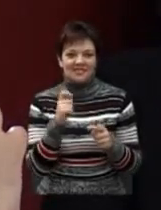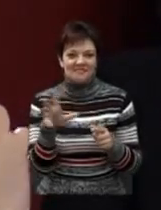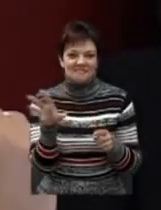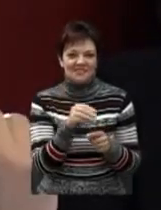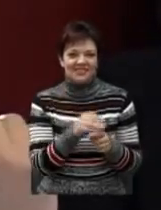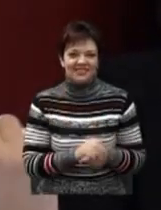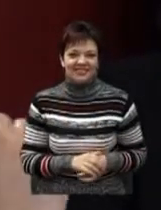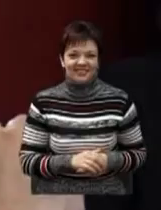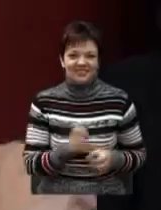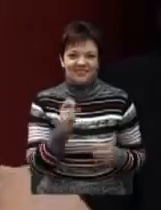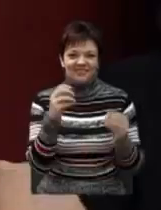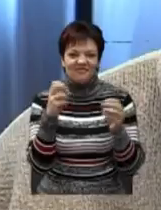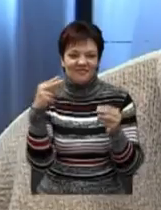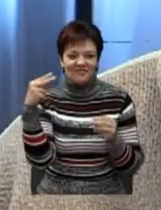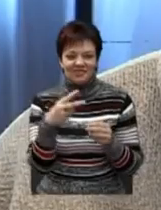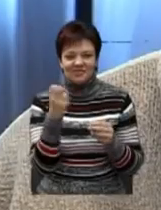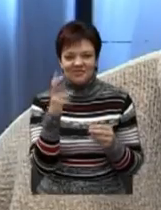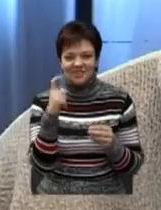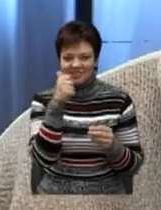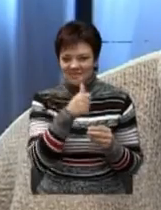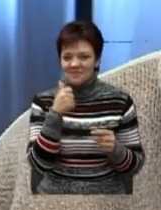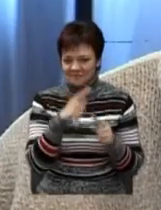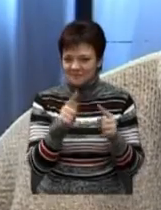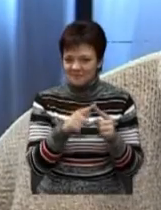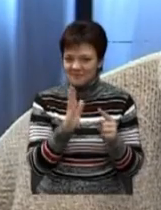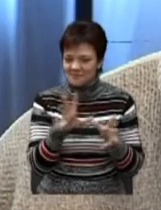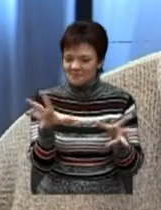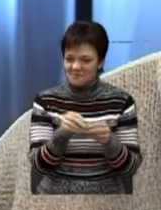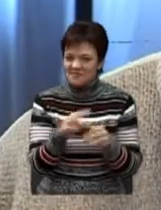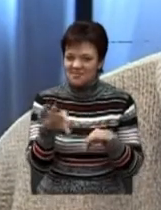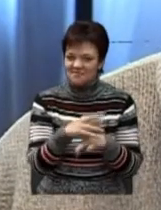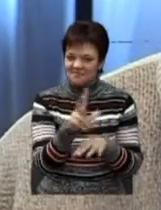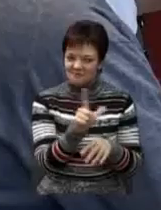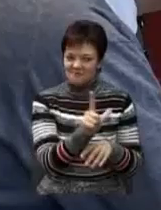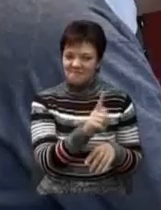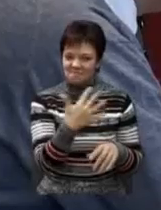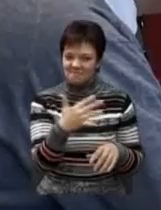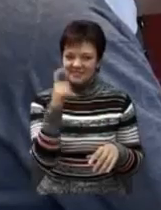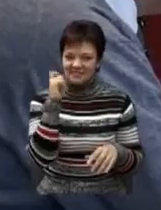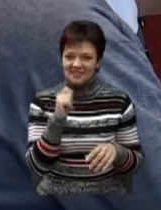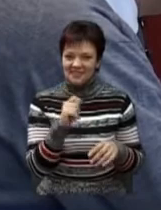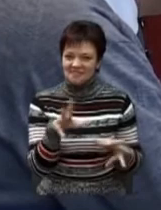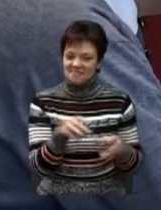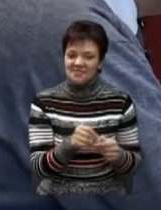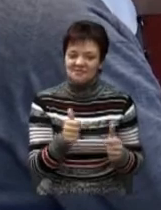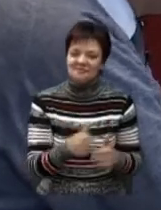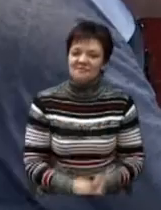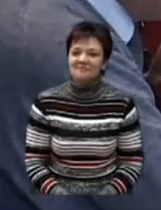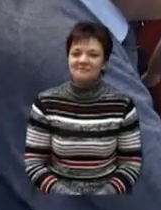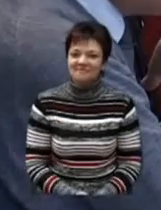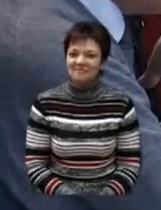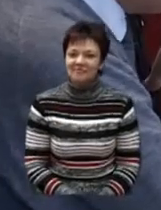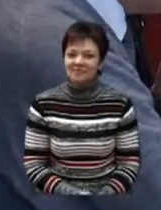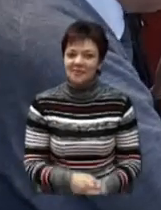Когда? В 2012 году. С 62-го года. Прожили жизнь. Нормально.